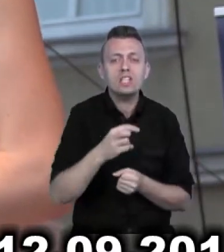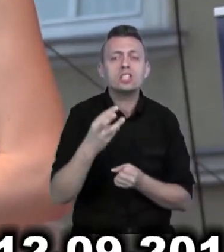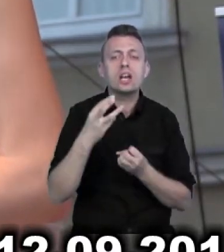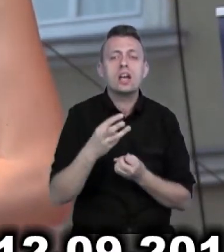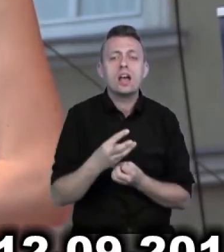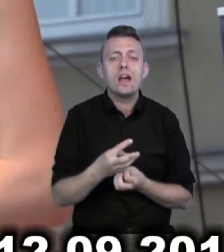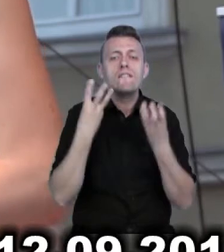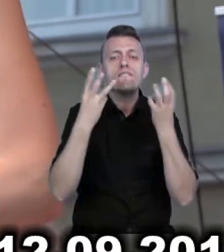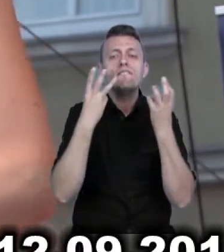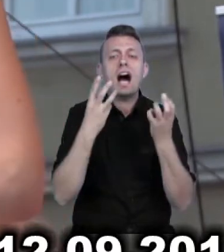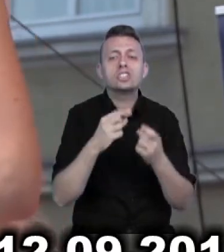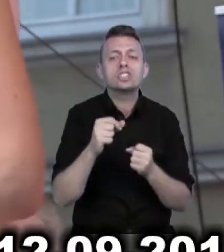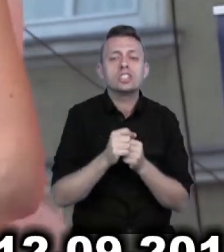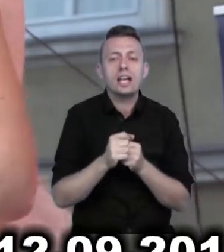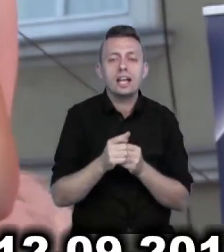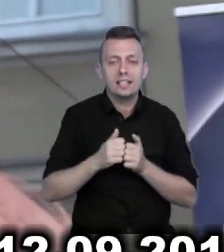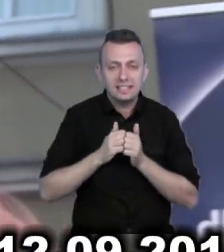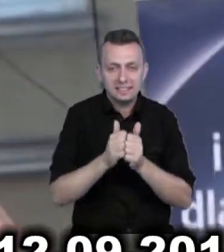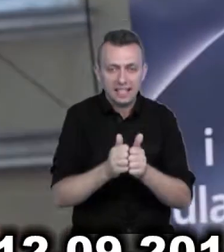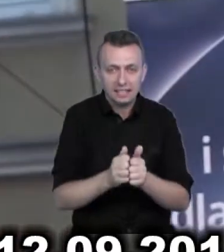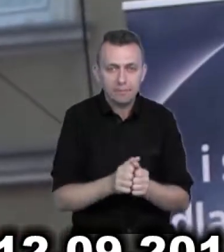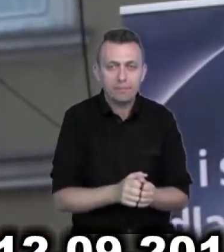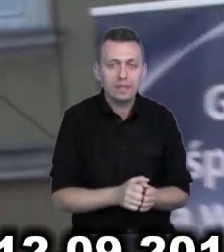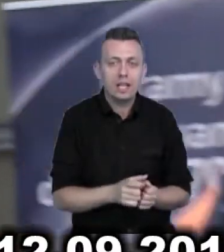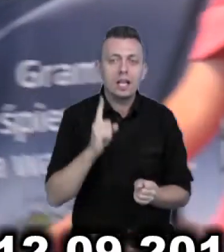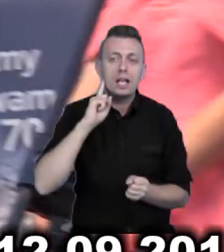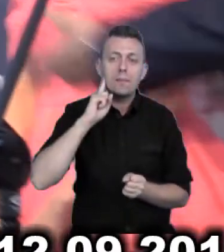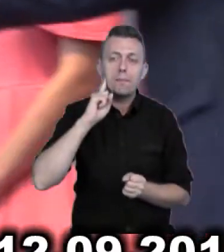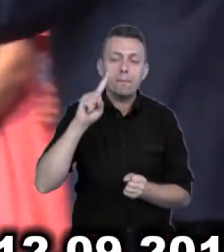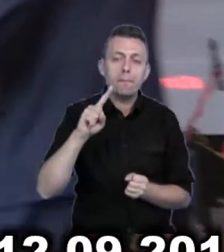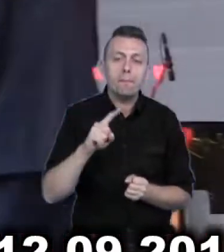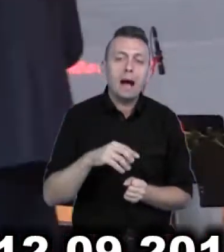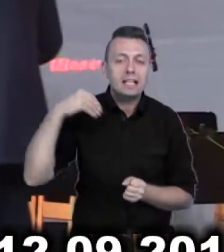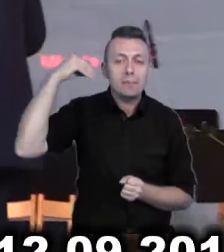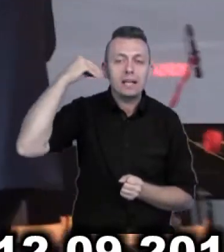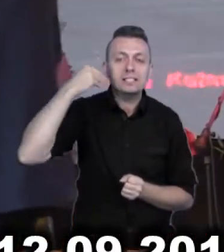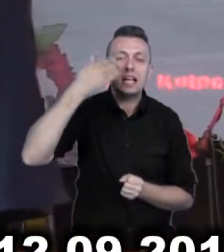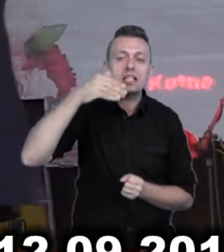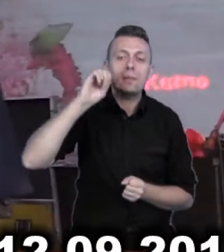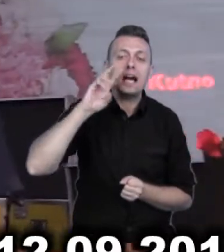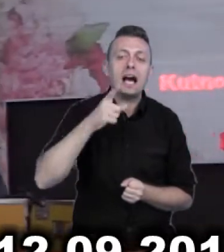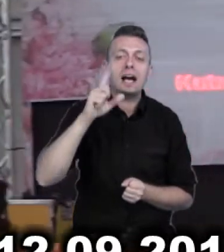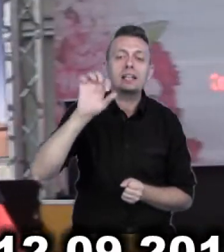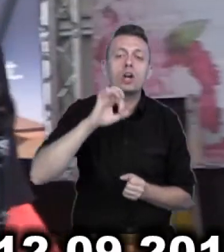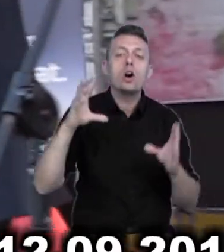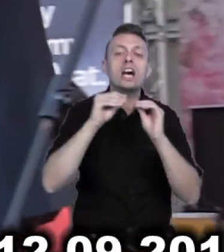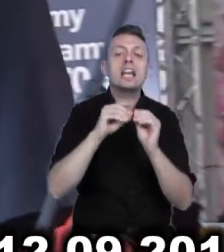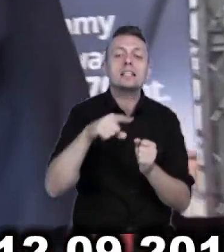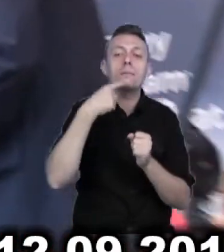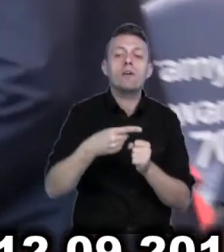jakże doniosłe zdanie. Panie prezydencie, Magdo, wypowiedzmy je wspólnie.